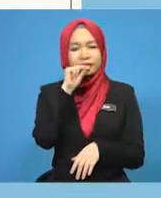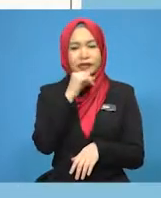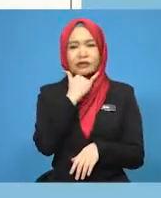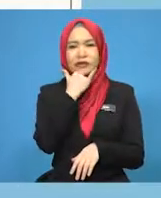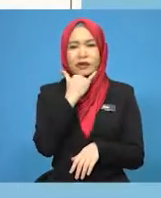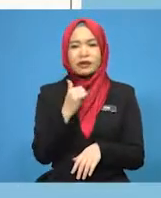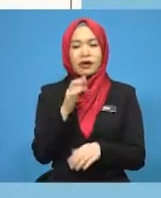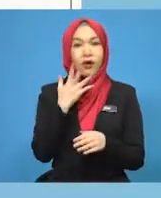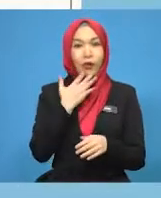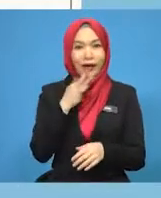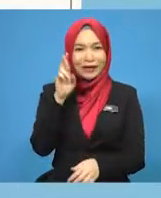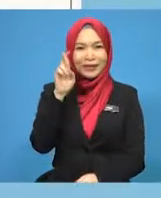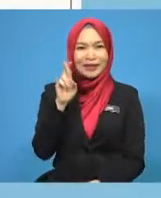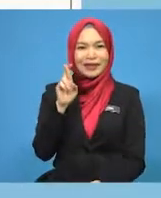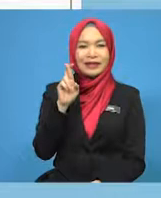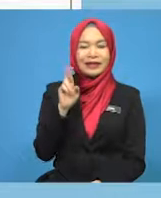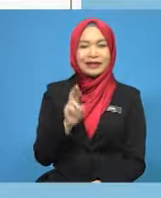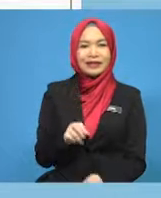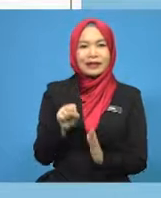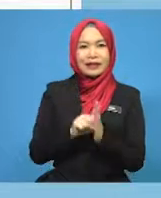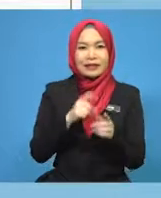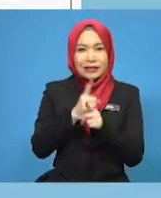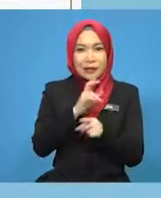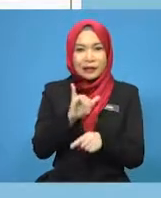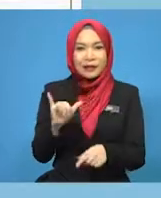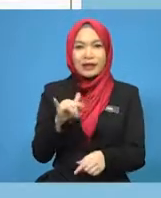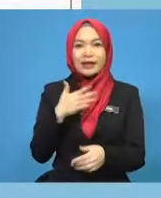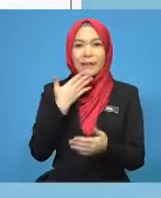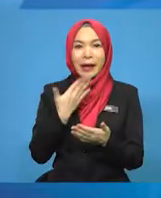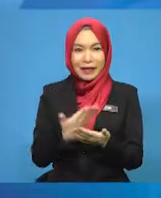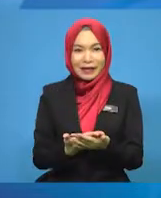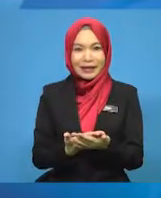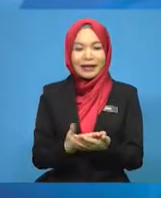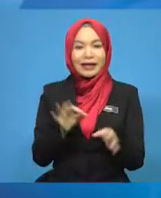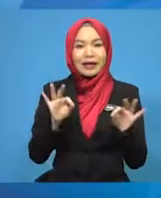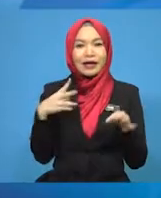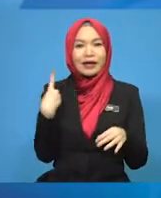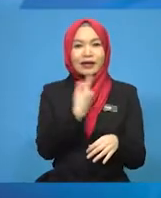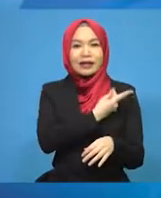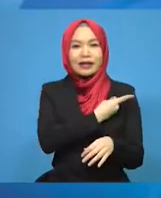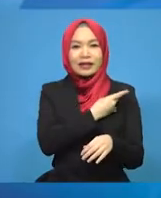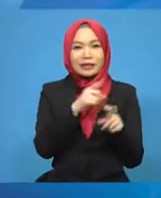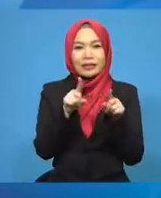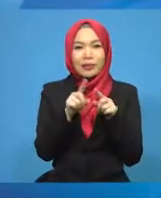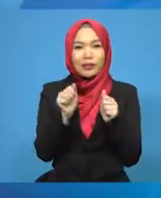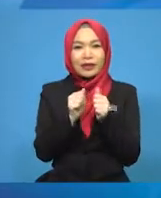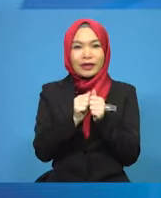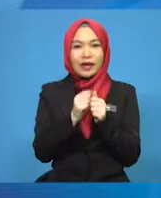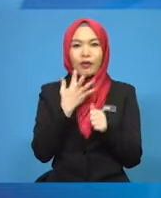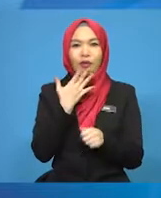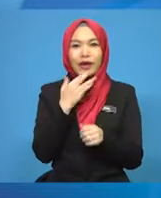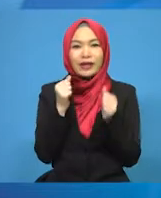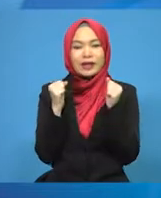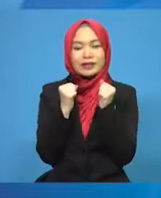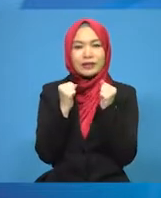jika kita padankan dengan warna yang lebih lembut seperti warna biru muda. Okay. Seterusnya, kita ke warna kita